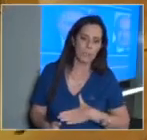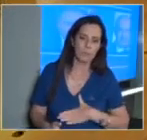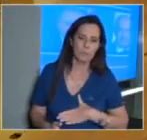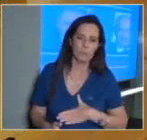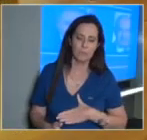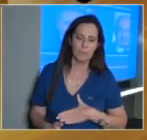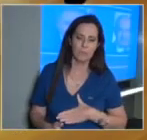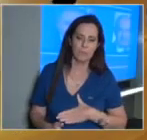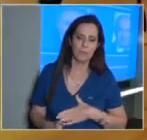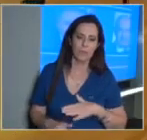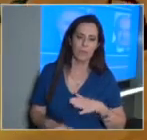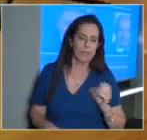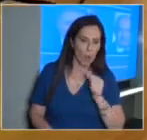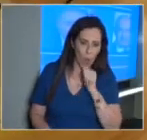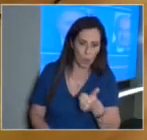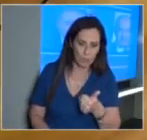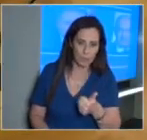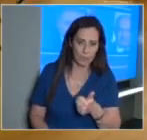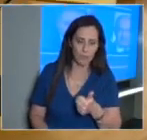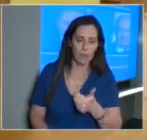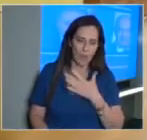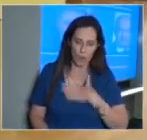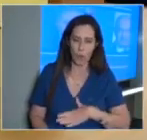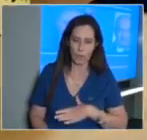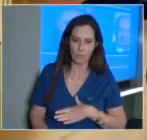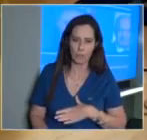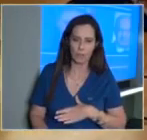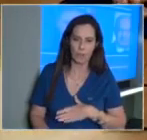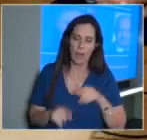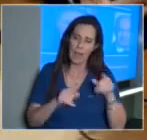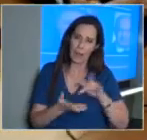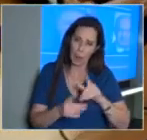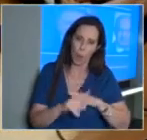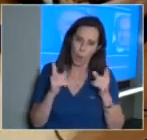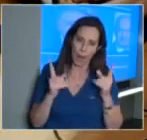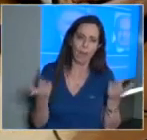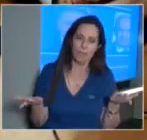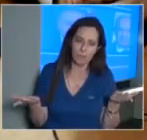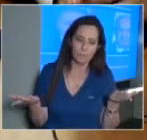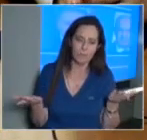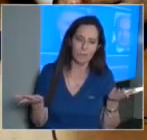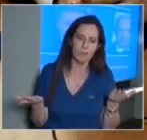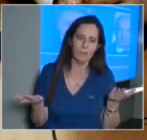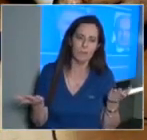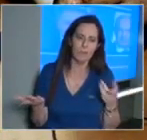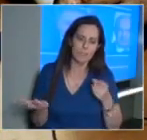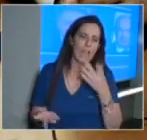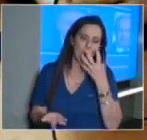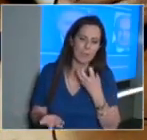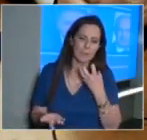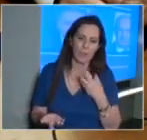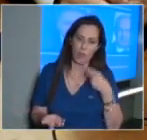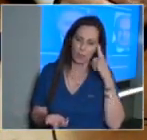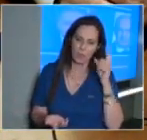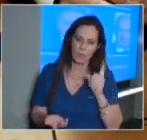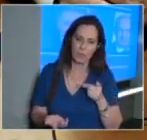שאני, איך אומרים, אם לא רוצים, רוצים לתעל את זה לכיוון מסוים, זה מצער, אני לא